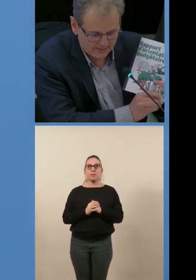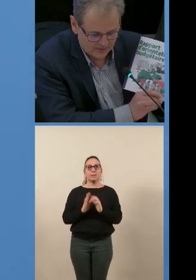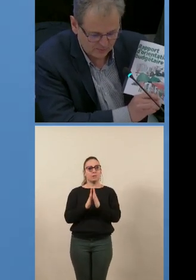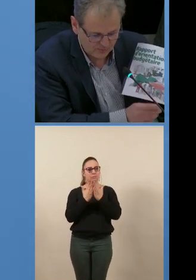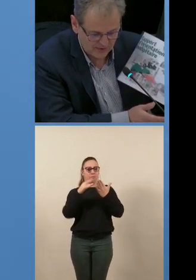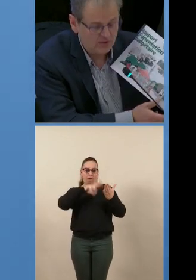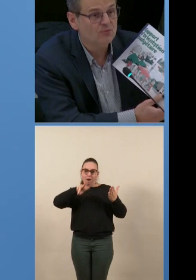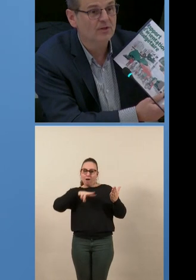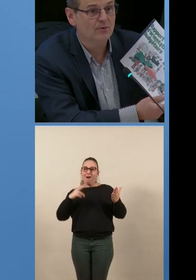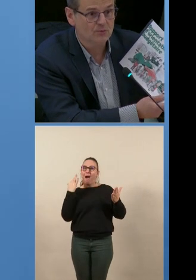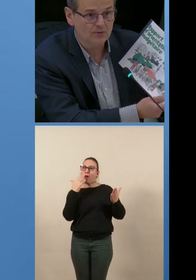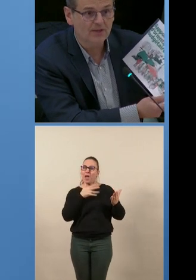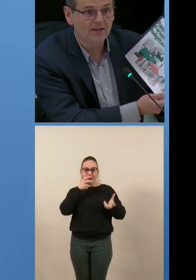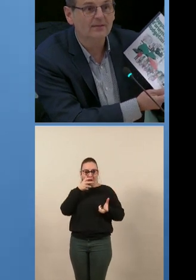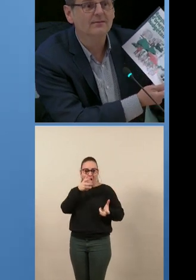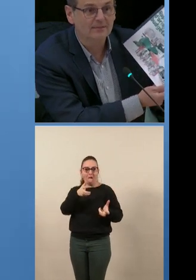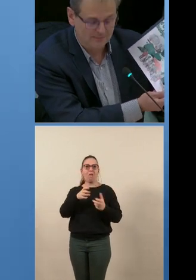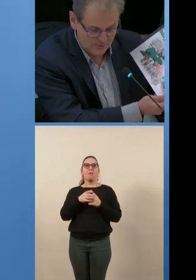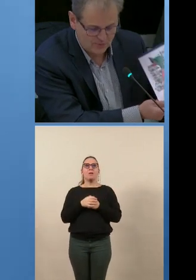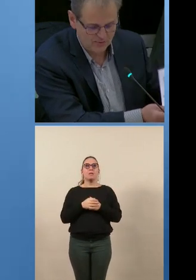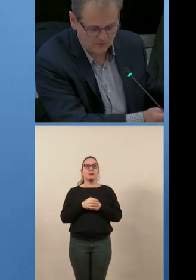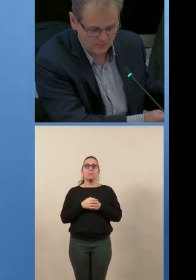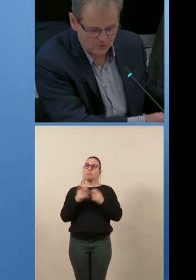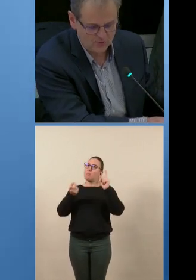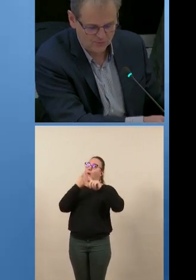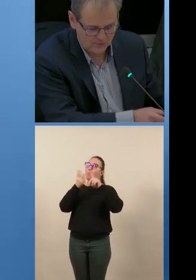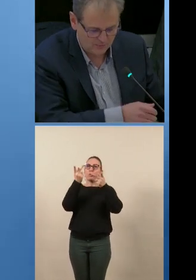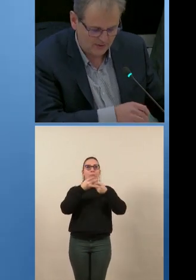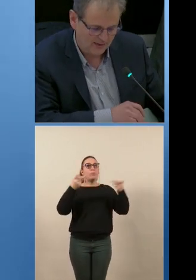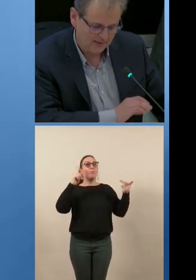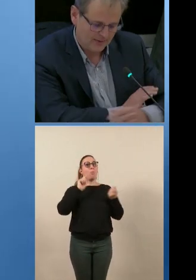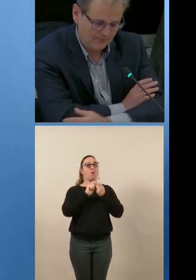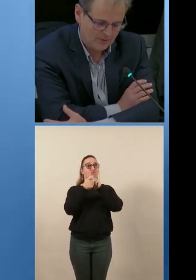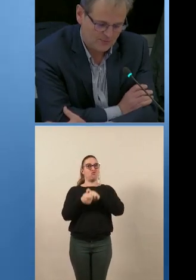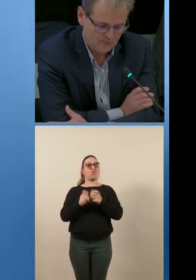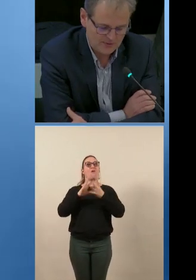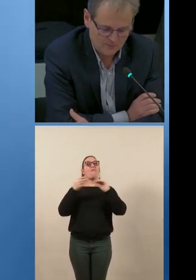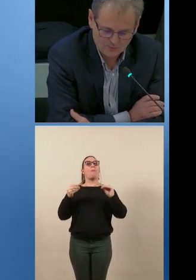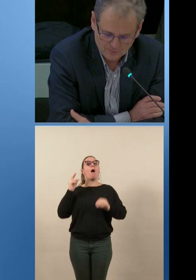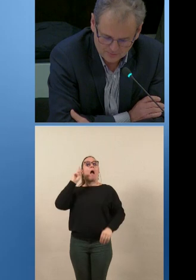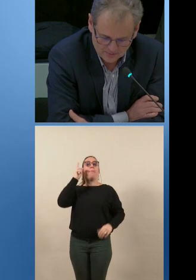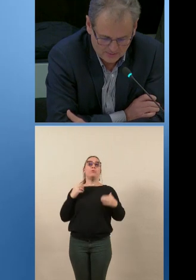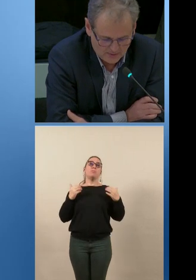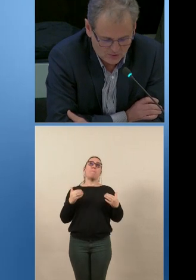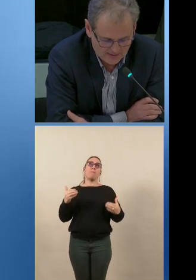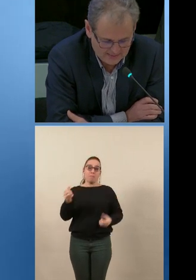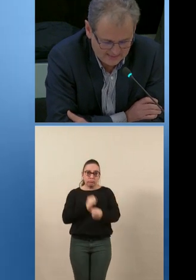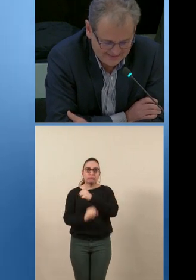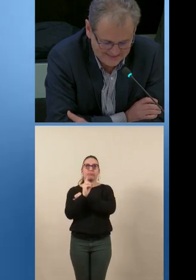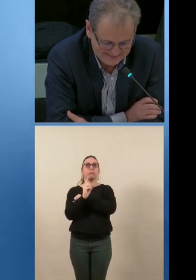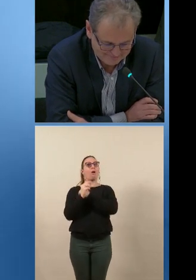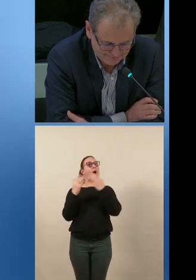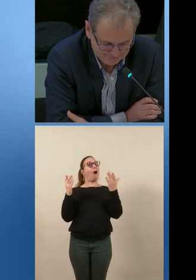agréable à consulter je voulais le souligner puisque on change de forme par rapport à ce que nous avions connu chaque